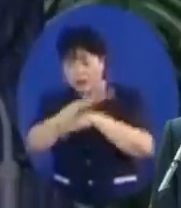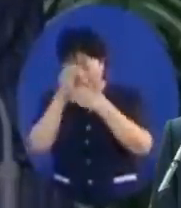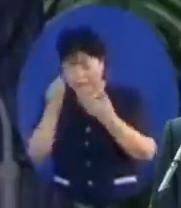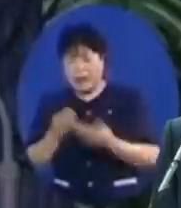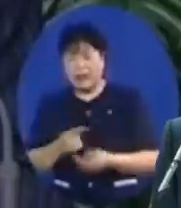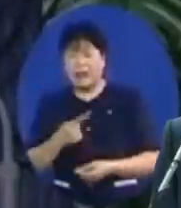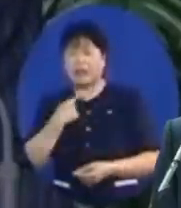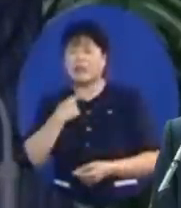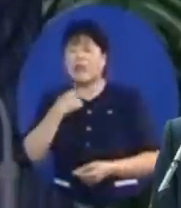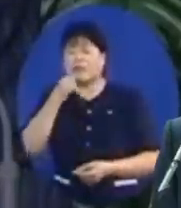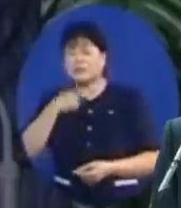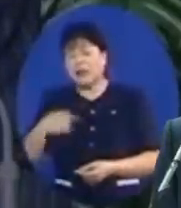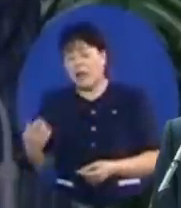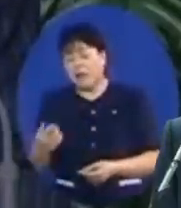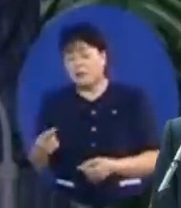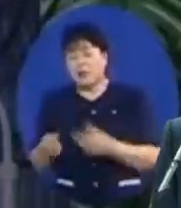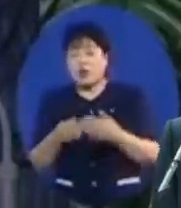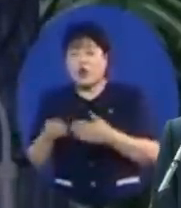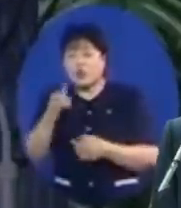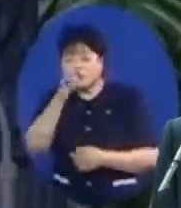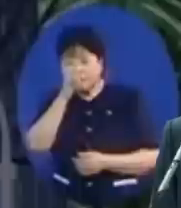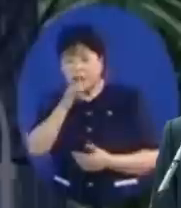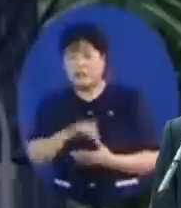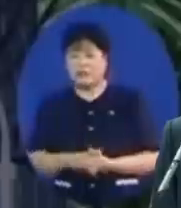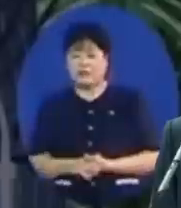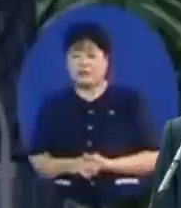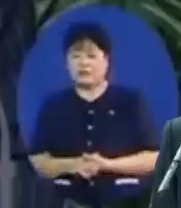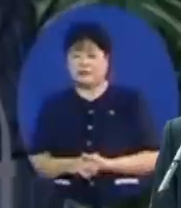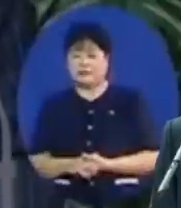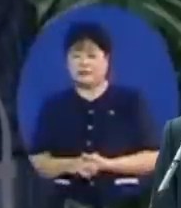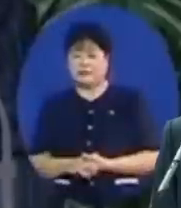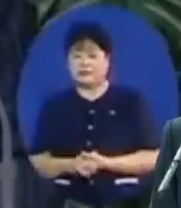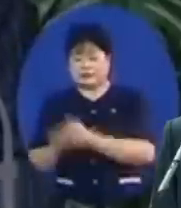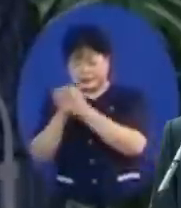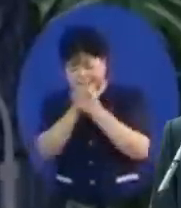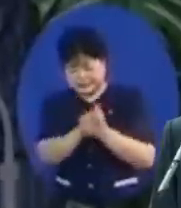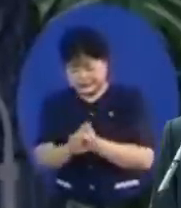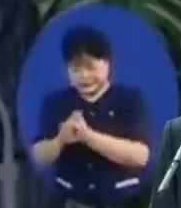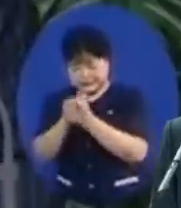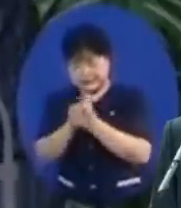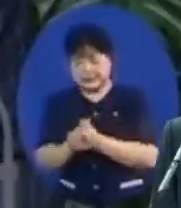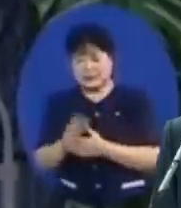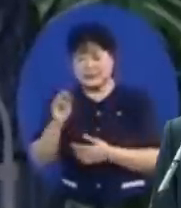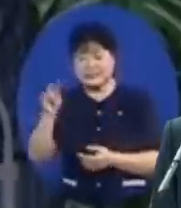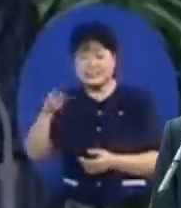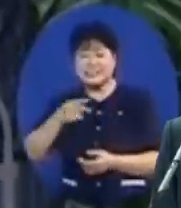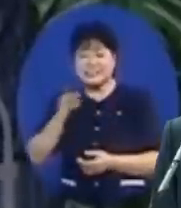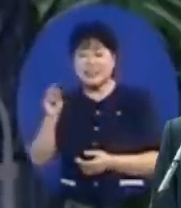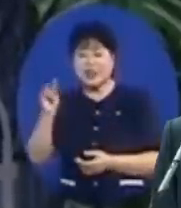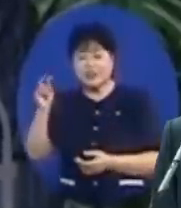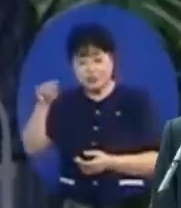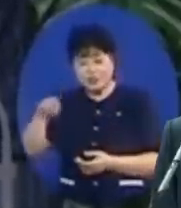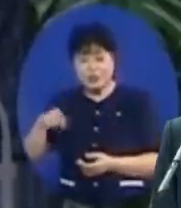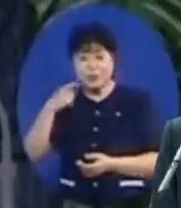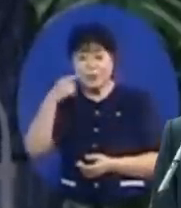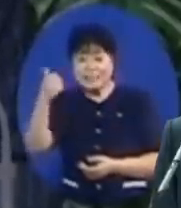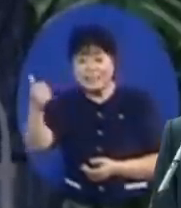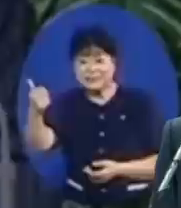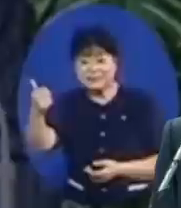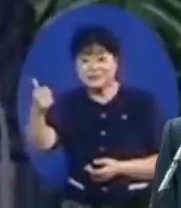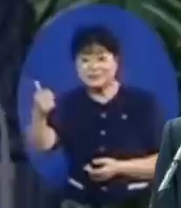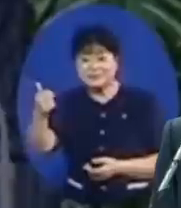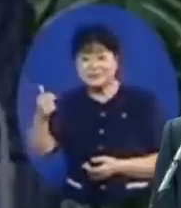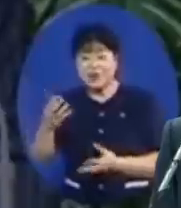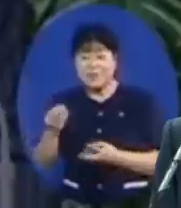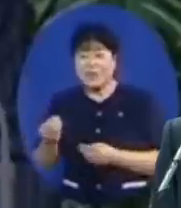사람 없어요. 내 아주 친한 친구 신영균 목사가 몇 년 전에